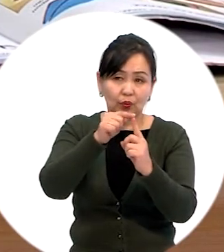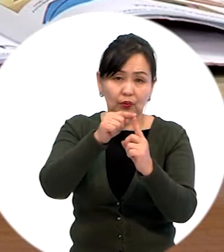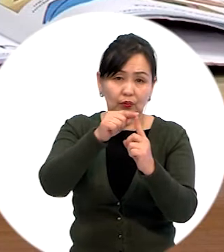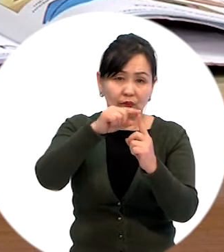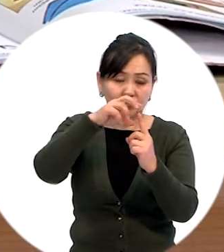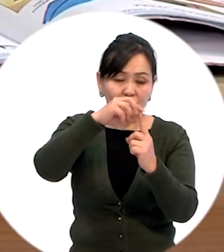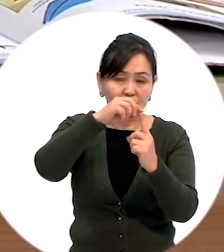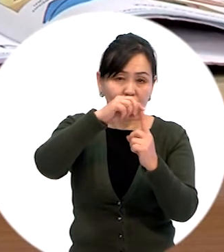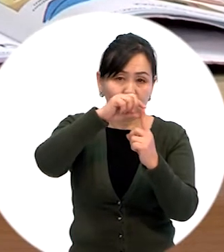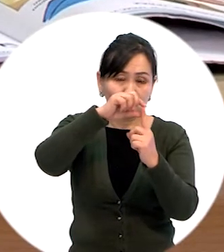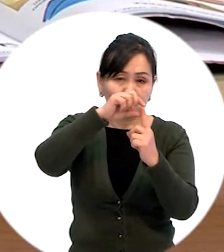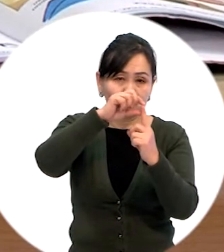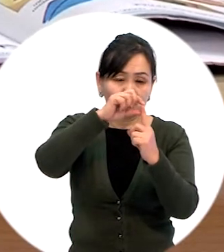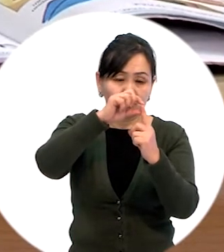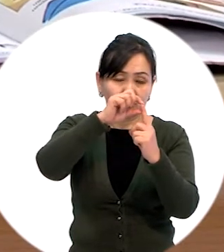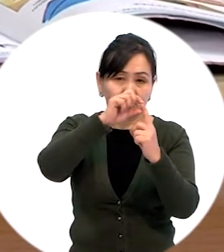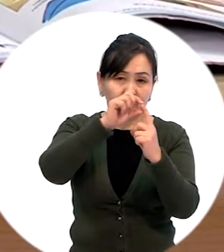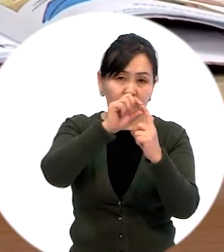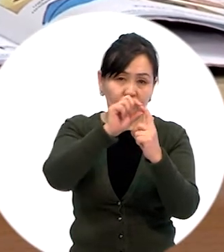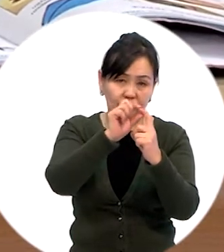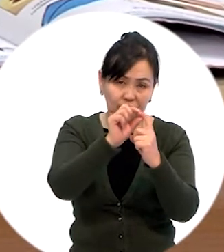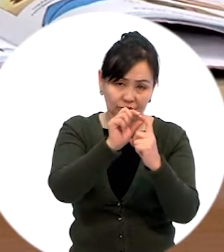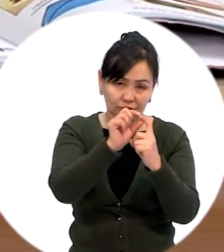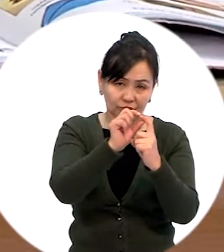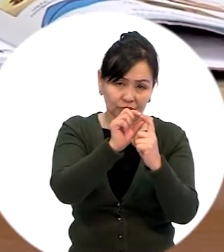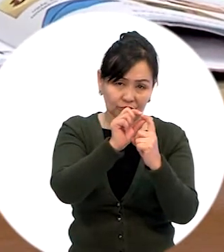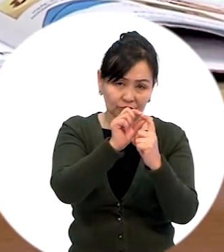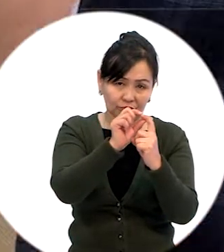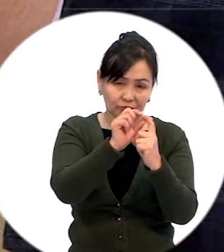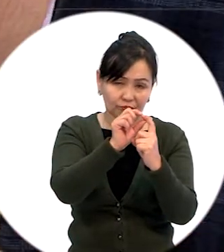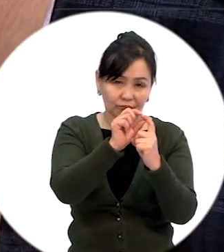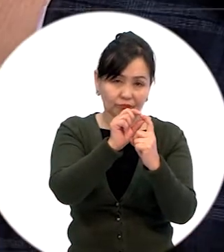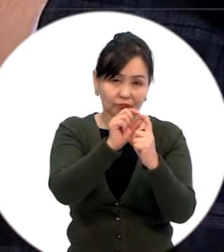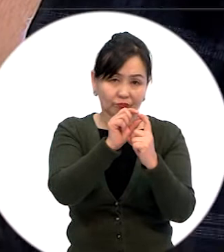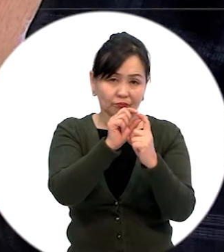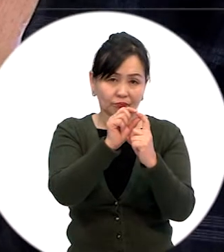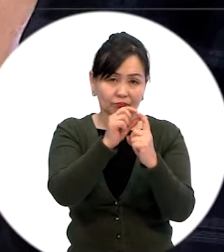ялгүй үзүүртэй. За тэгээ гадл маань ер нь хийдэж жоохон